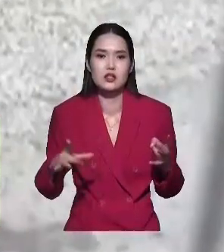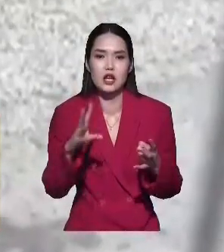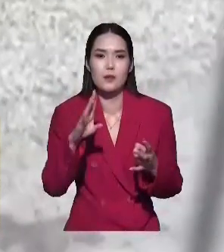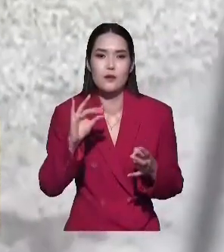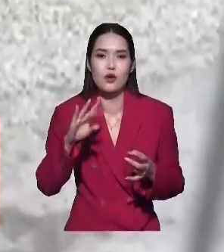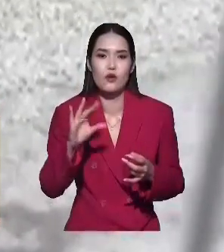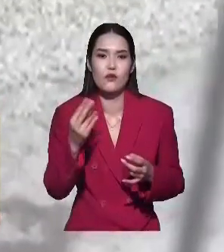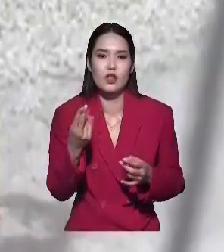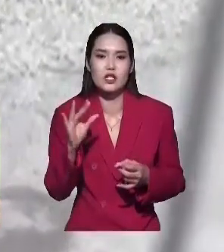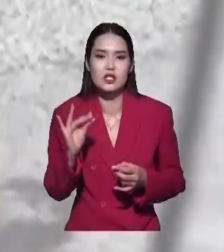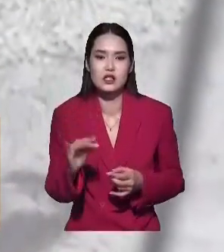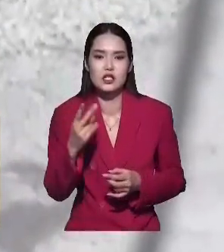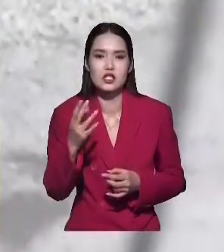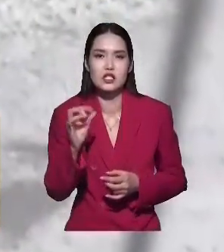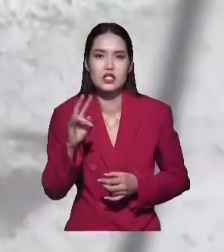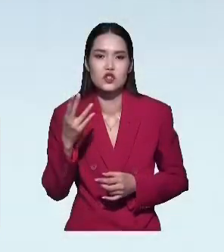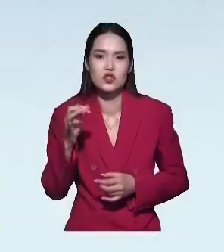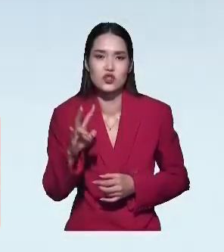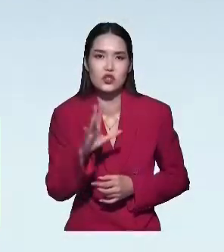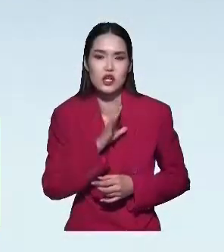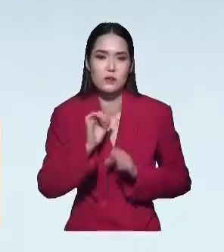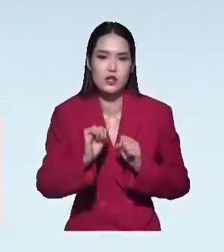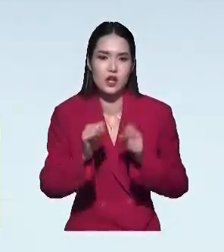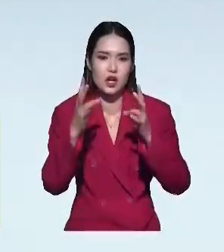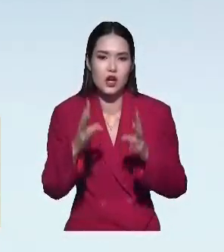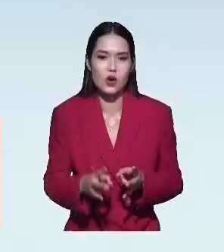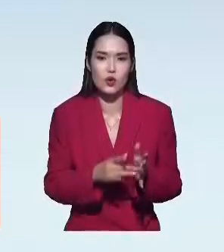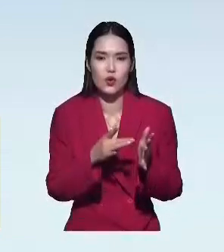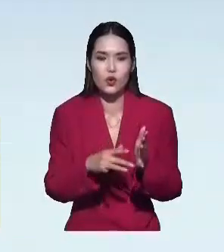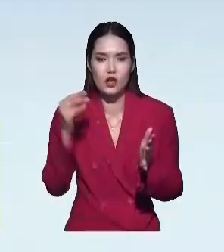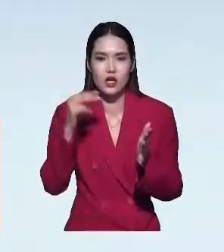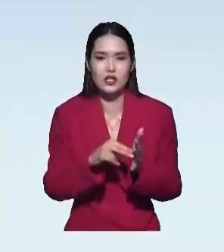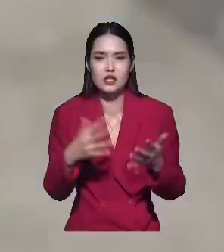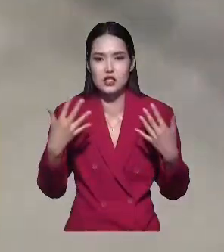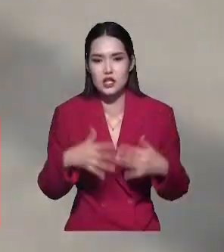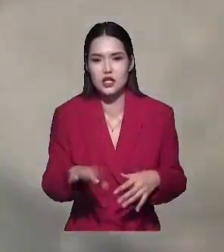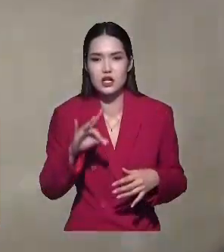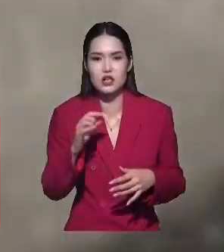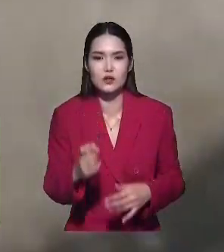Гуйчжоу, уезде Хуэйшуй, град нанес значительный ущерб посевам, таким как рапс и кукуруза.